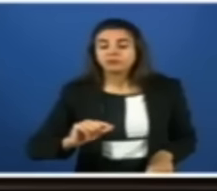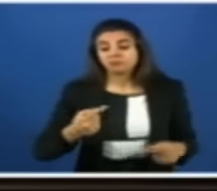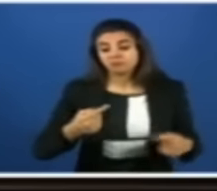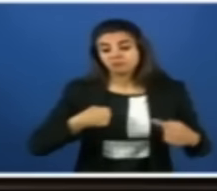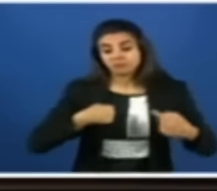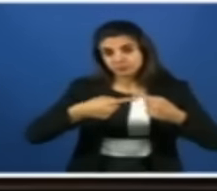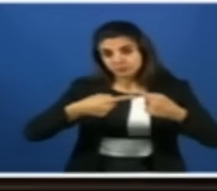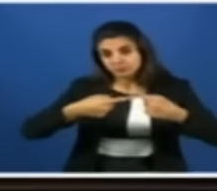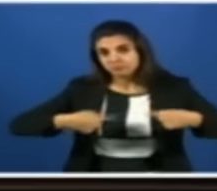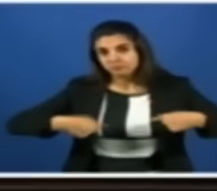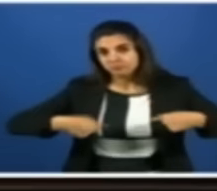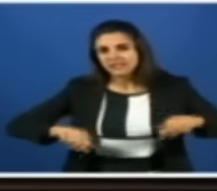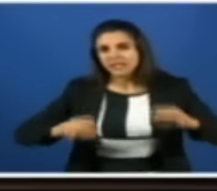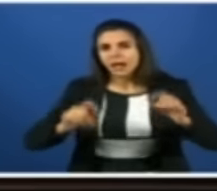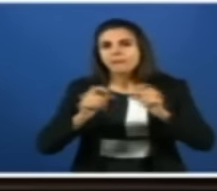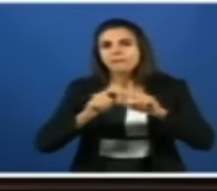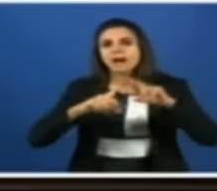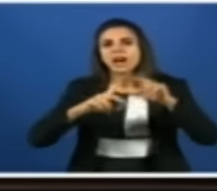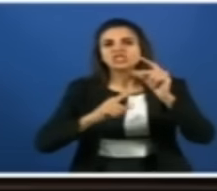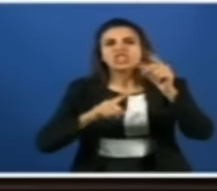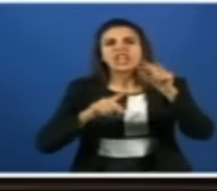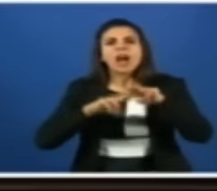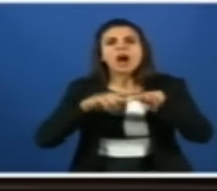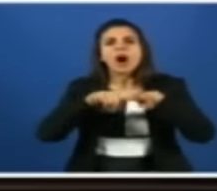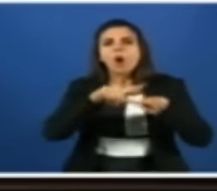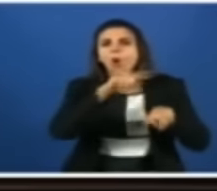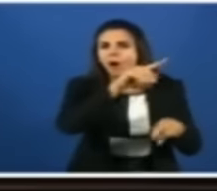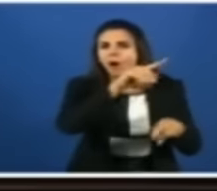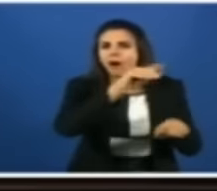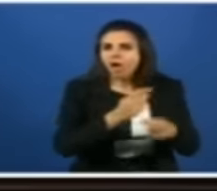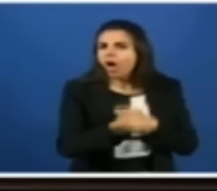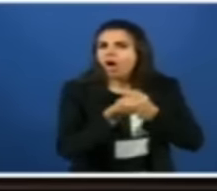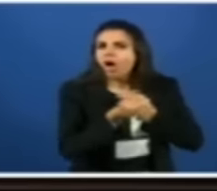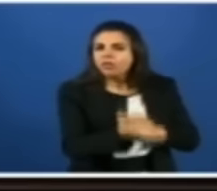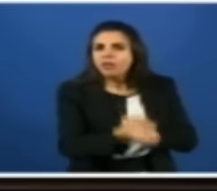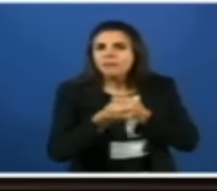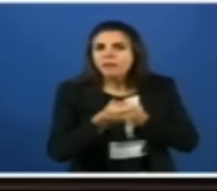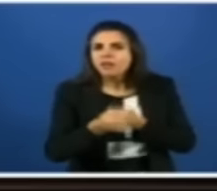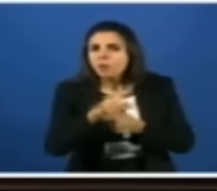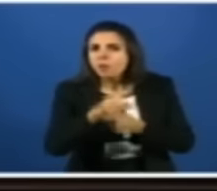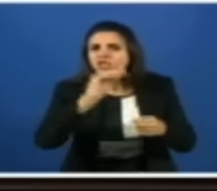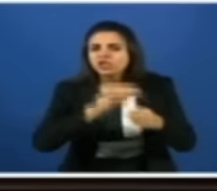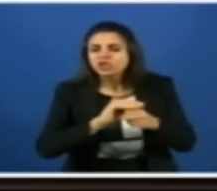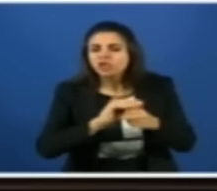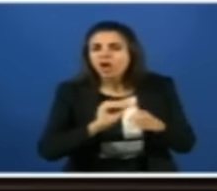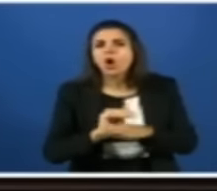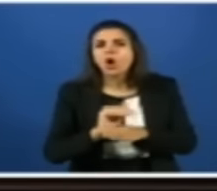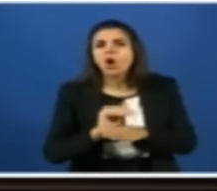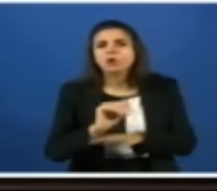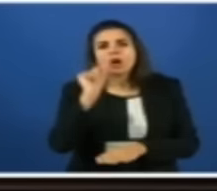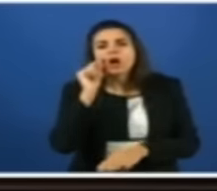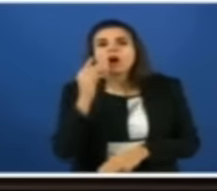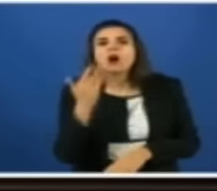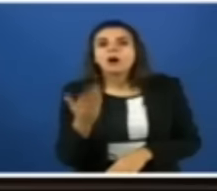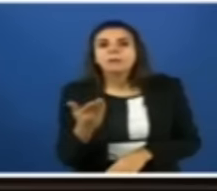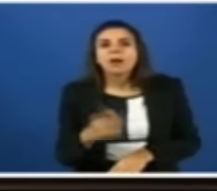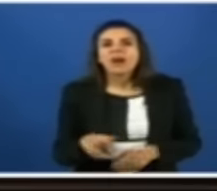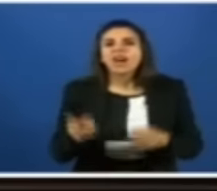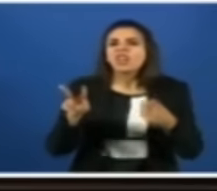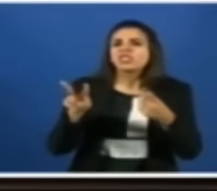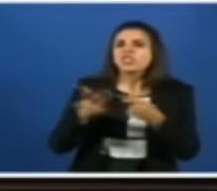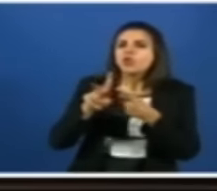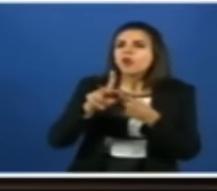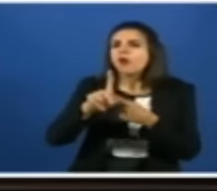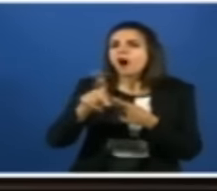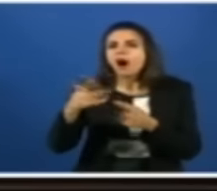bizim Başika'da eğittiğimiz oradaki milislerdir. Ninova